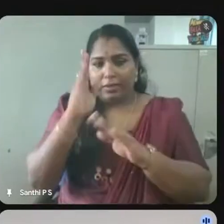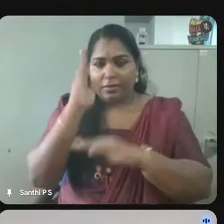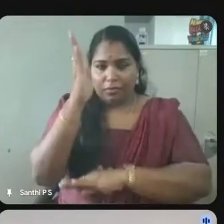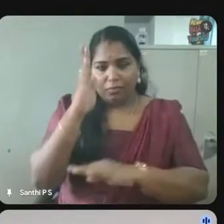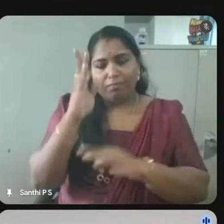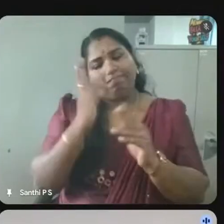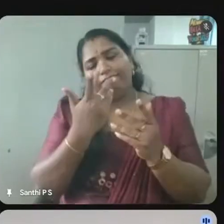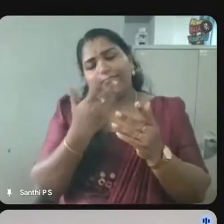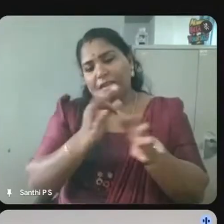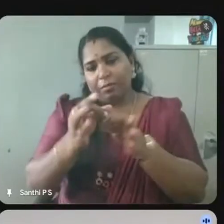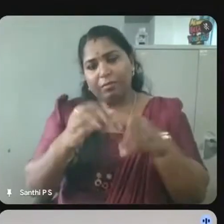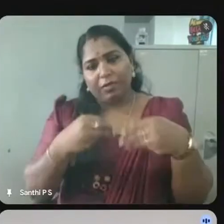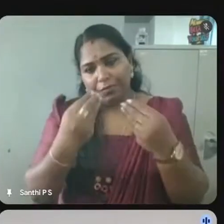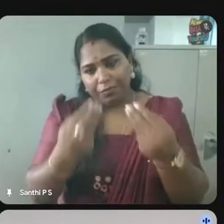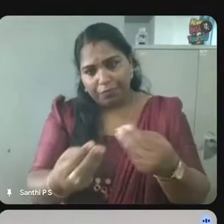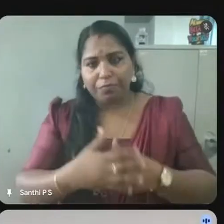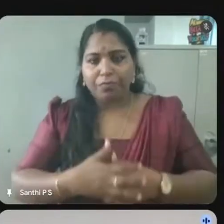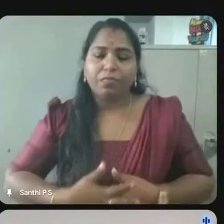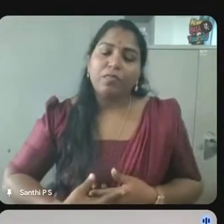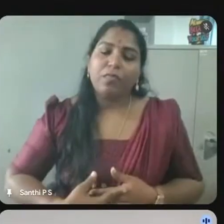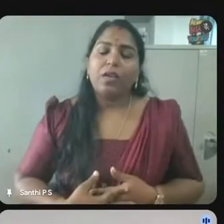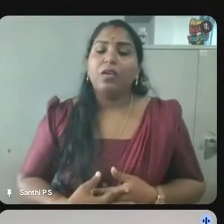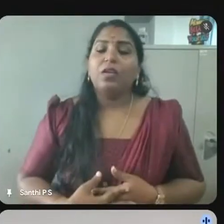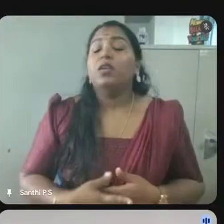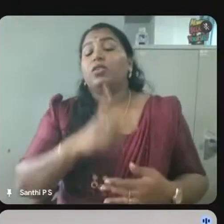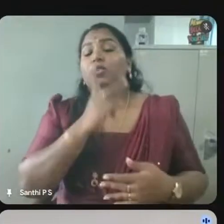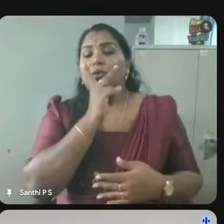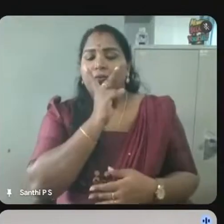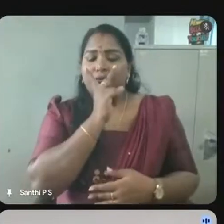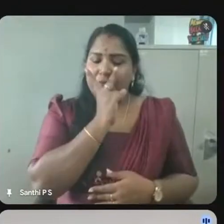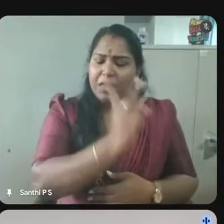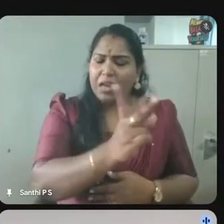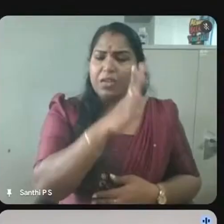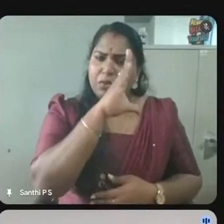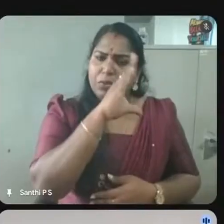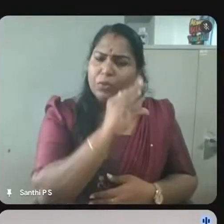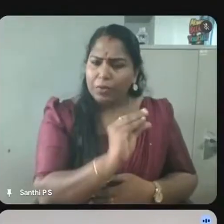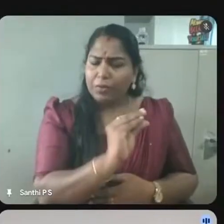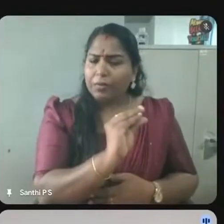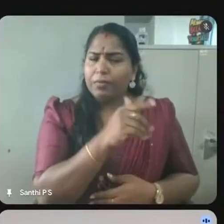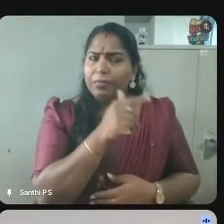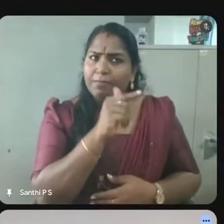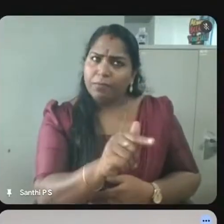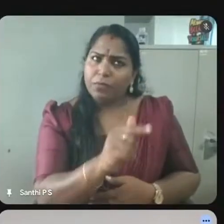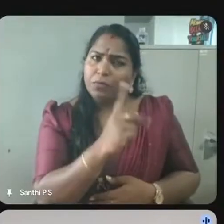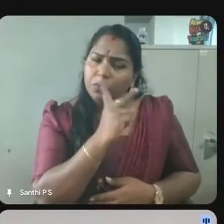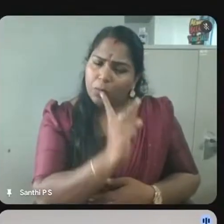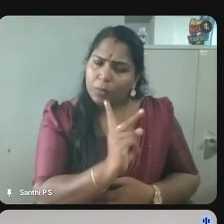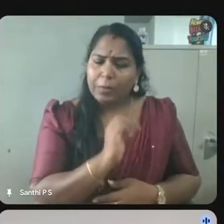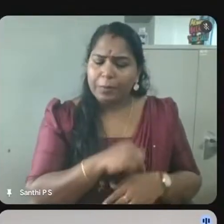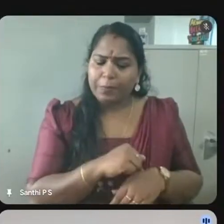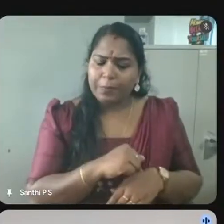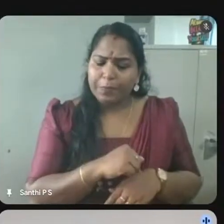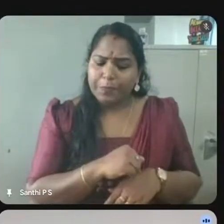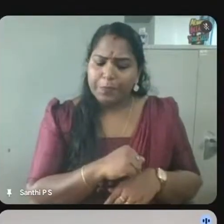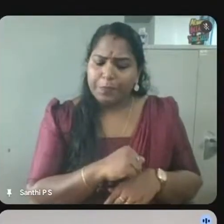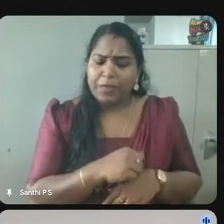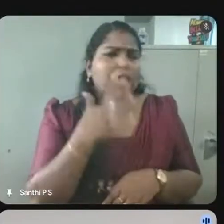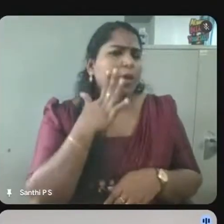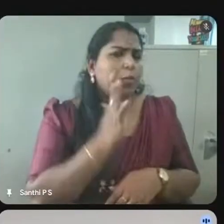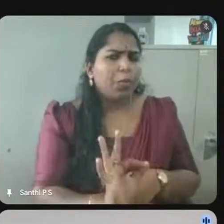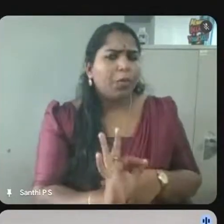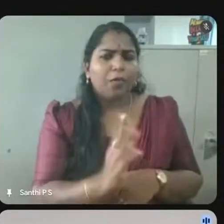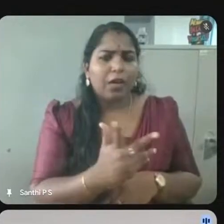ഓഫ് ബ്ലൈൻഡ്നെസ് അല്ലെങ്കിൽ നമ്മൾ വിഷ്വൽ ഇമ്പയർമെന്റ് അല്ലെങ്കിൽ കാഴ്ചക്കുറവ് എന്ന് നോക്കുകയാണെങ്കിൽ അതിൽ ഏറ്റവും ഇമ്പോർട്ടൻ്റ് ആയിട്ട് വരുന്ന